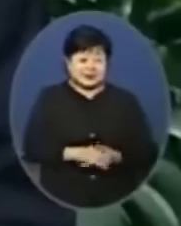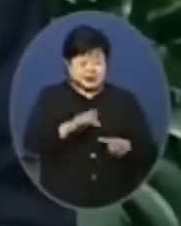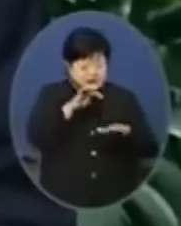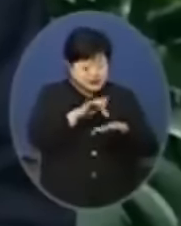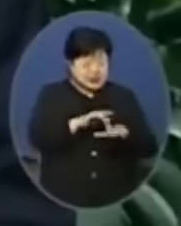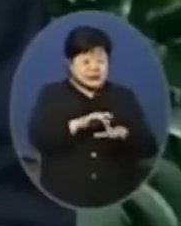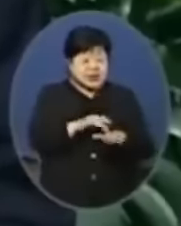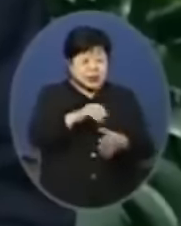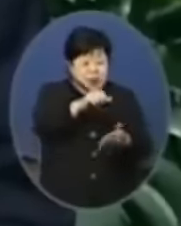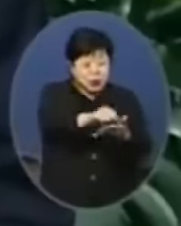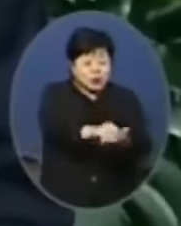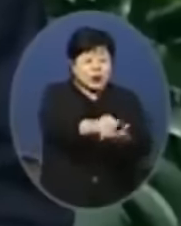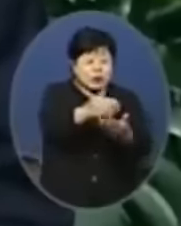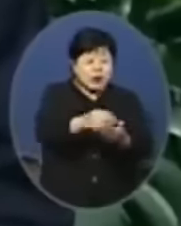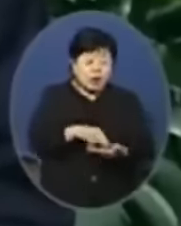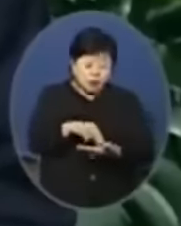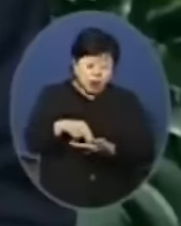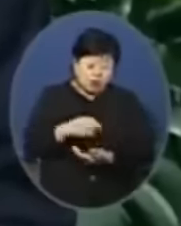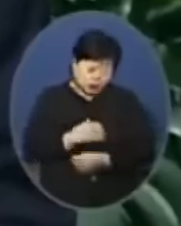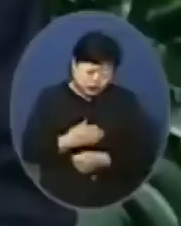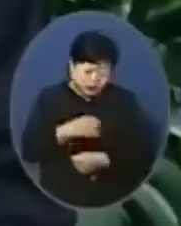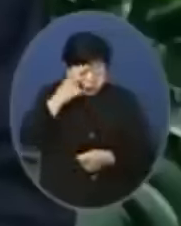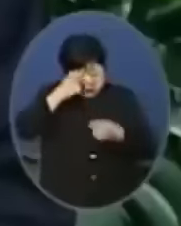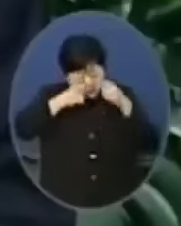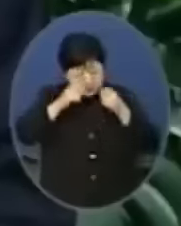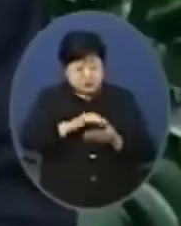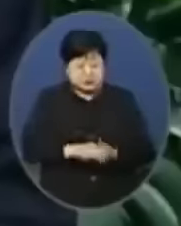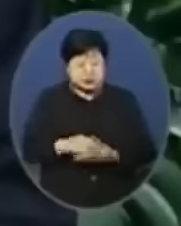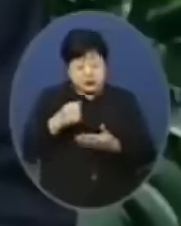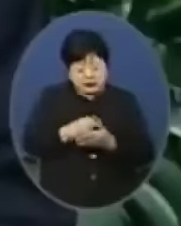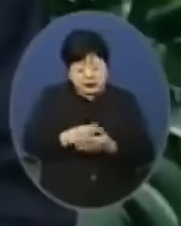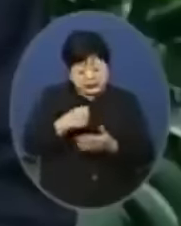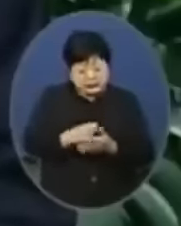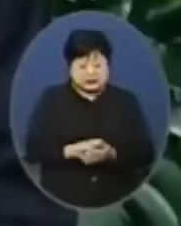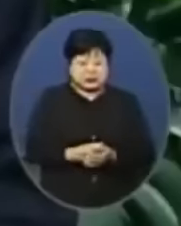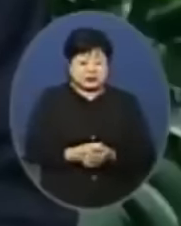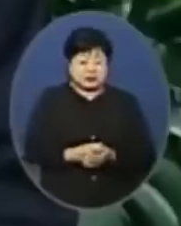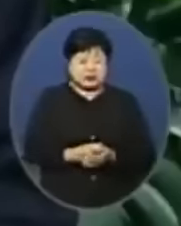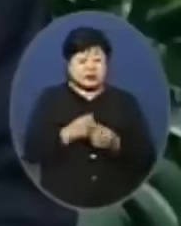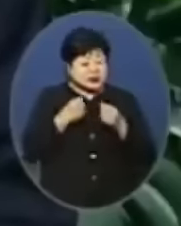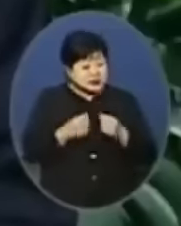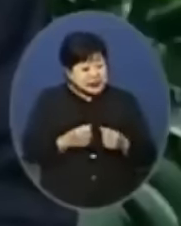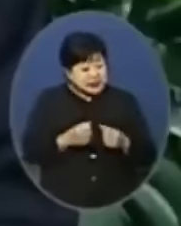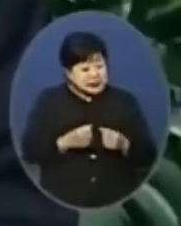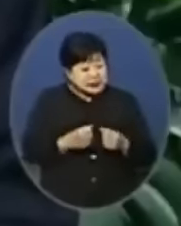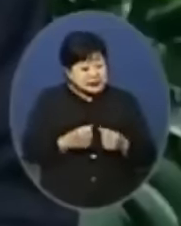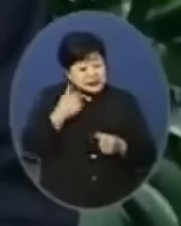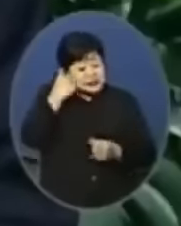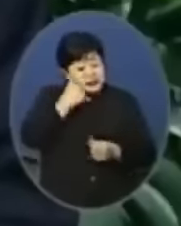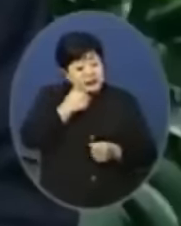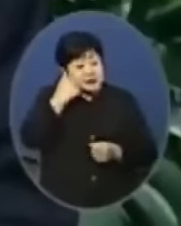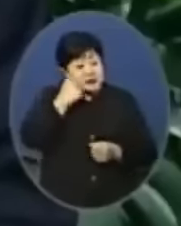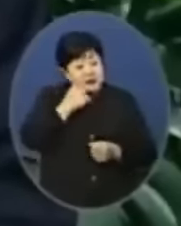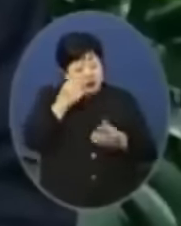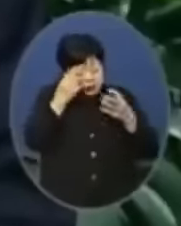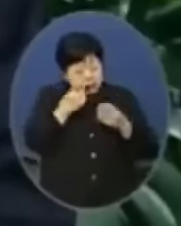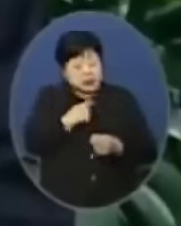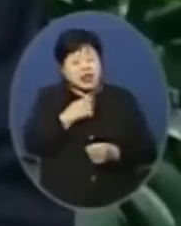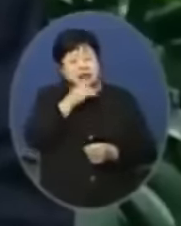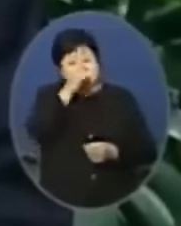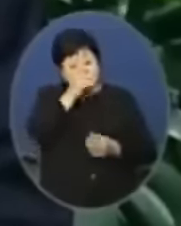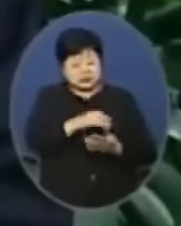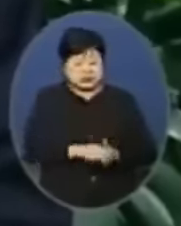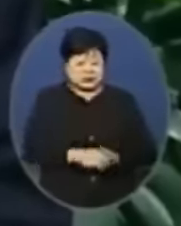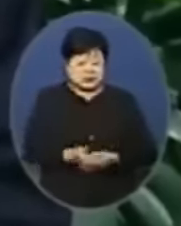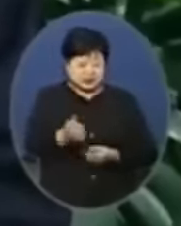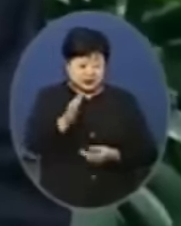권세의 공격을 받아서 외롭고 괴롭고 슬프고 탄식스럽고 사는 것이 무언가 고통을 당할 때가 있는